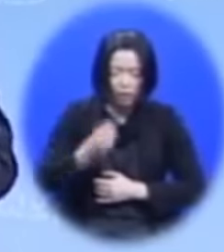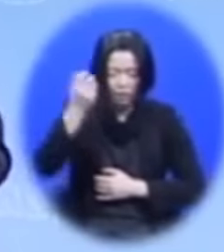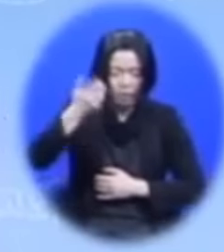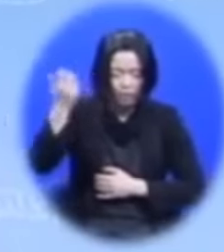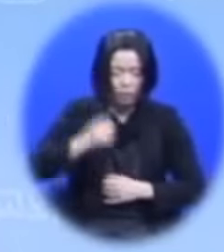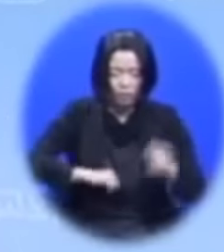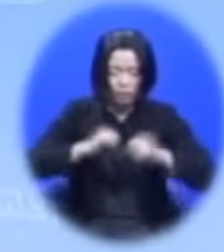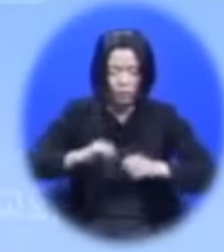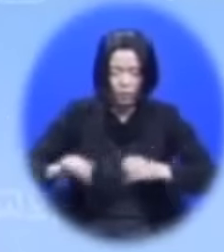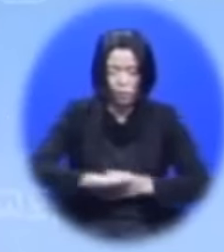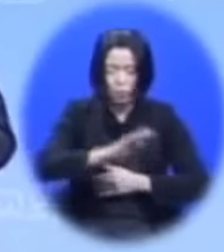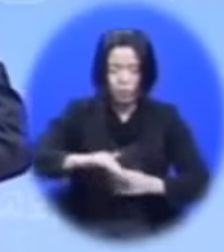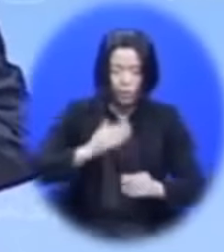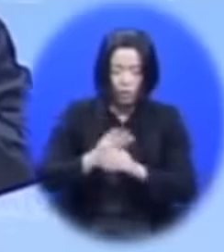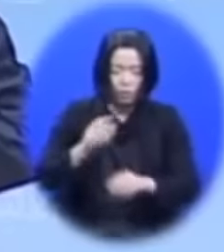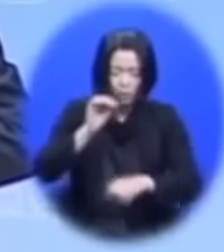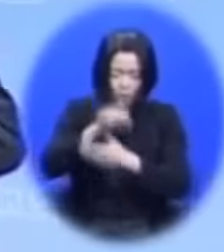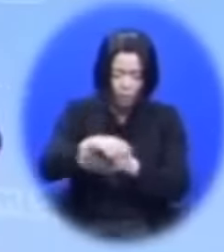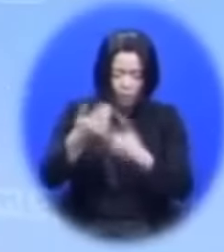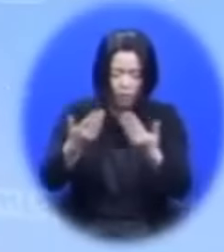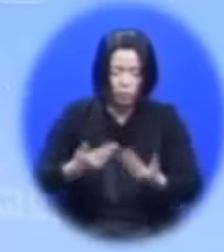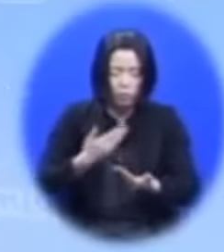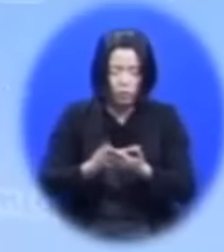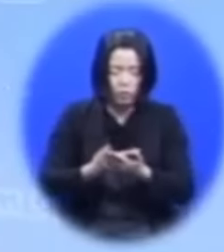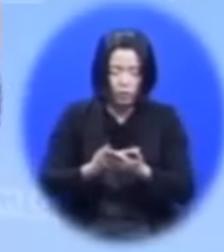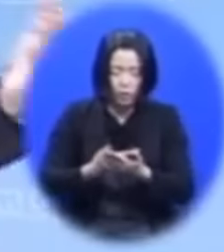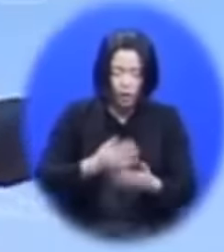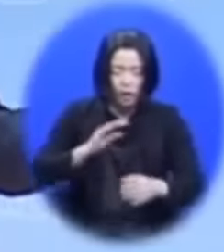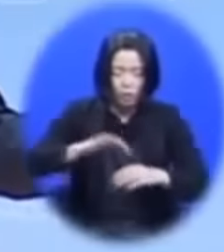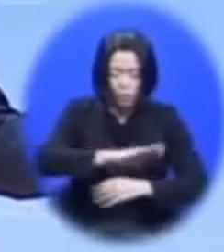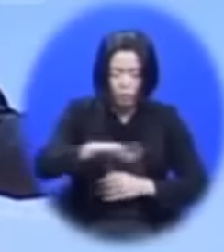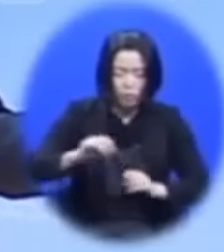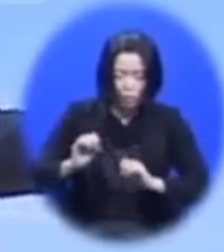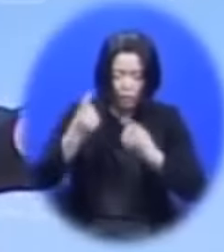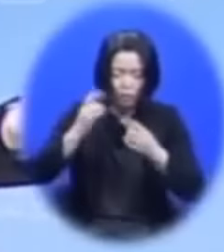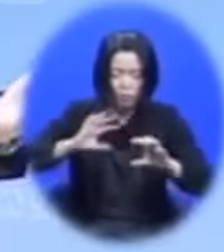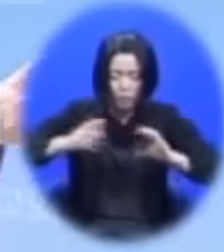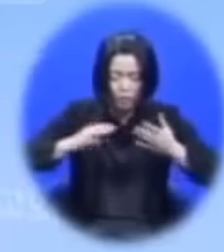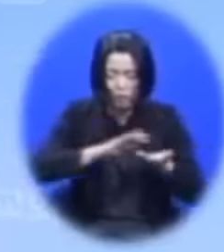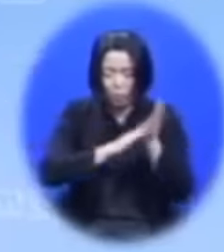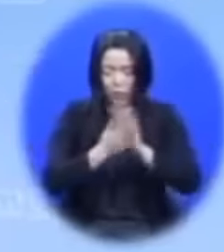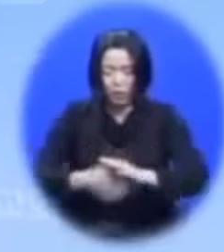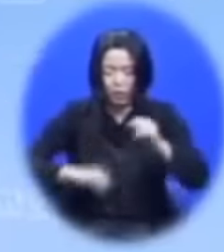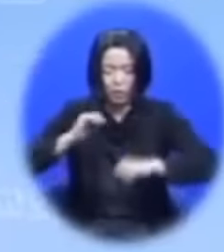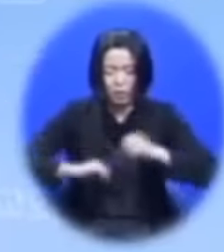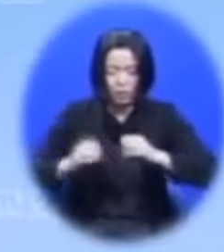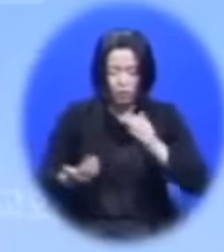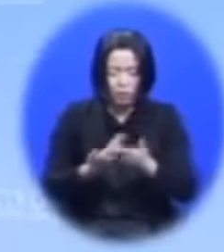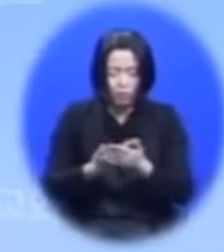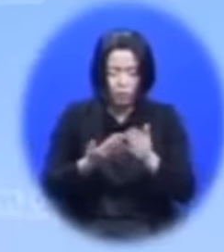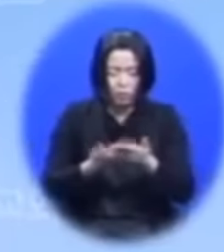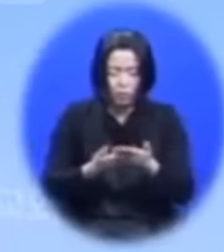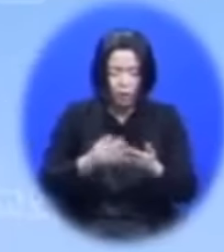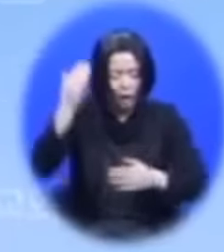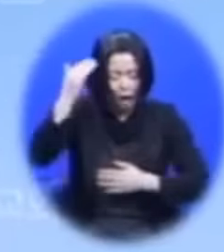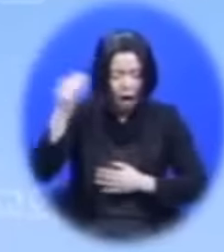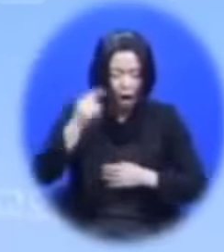역사를 우리 가운데 허락하소서. 저희들로 인하여 세상이 변화되게 역사하소서. 한국교회가